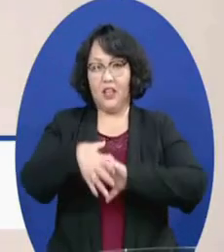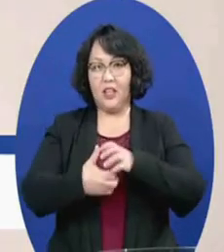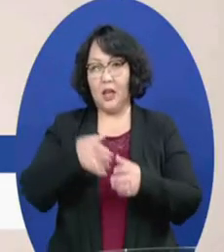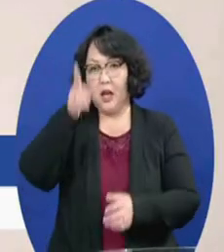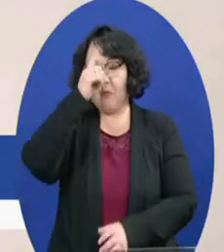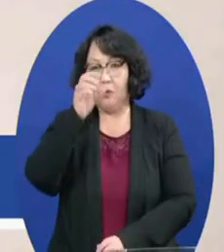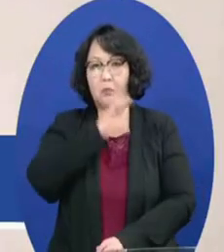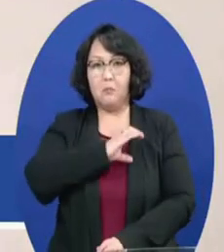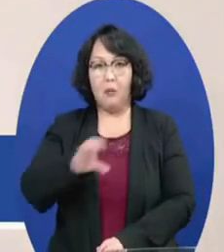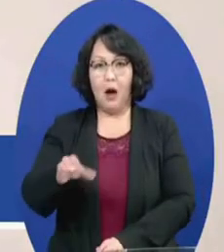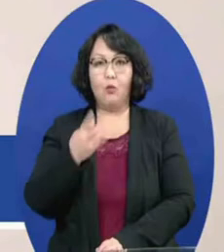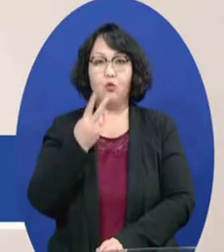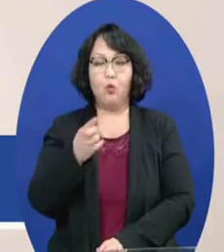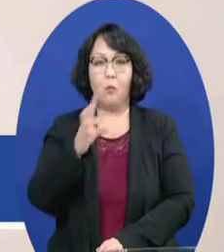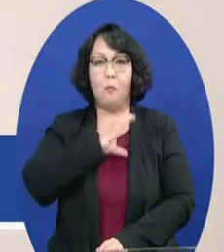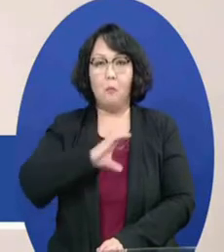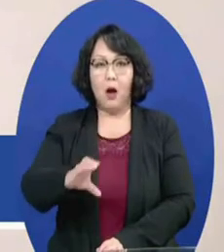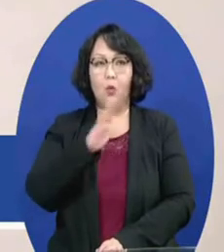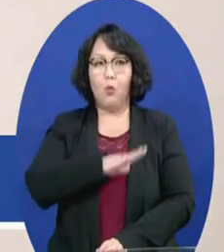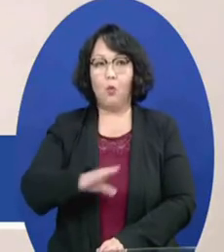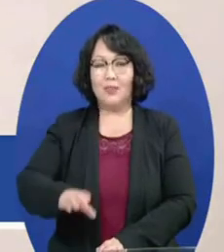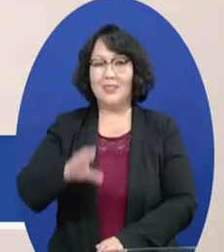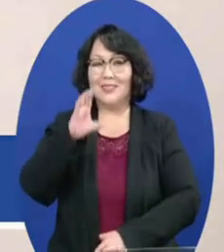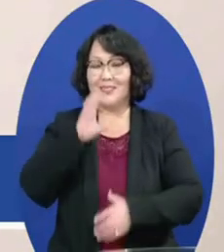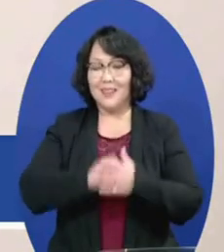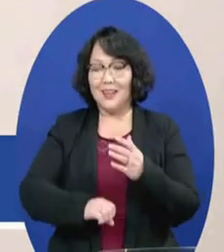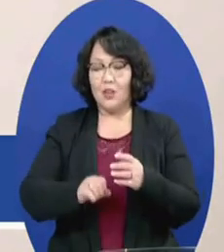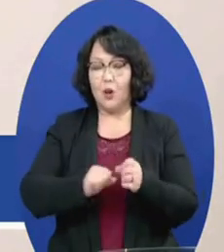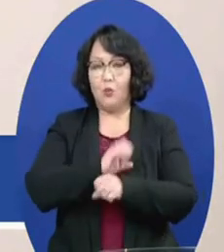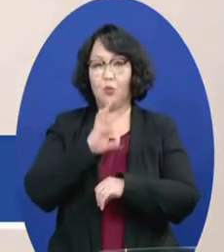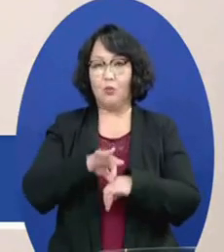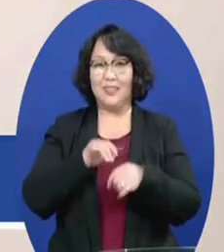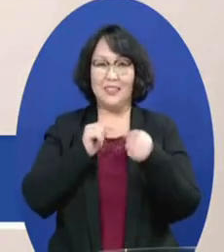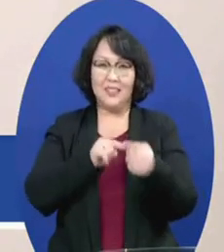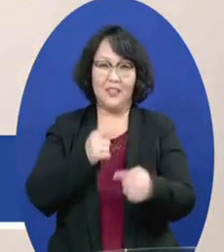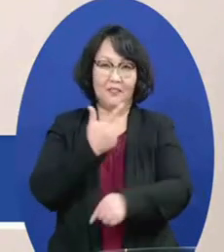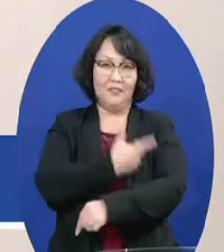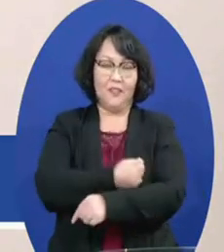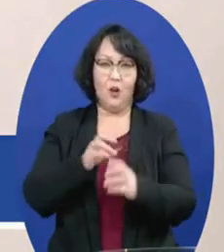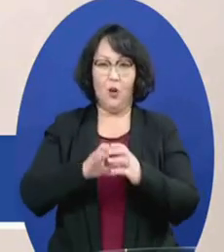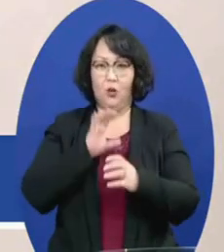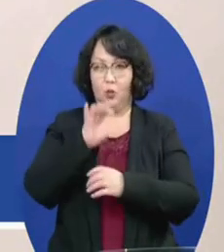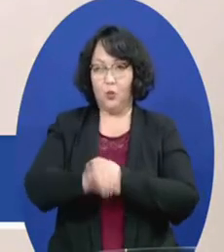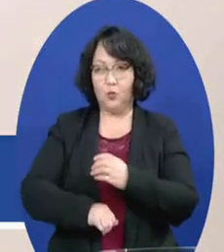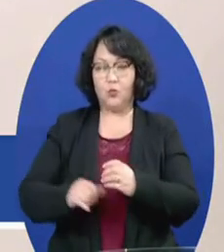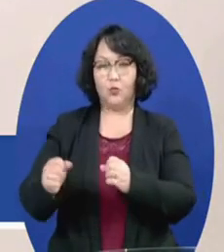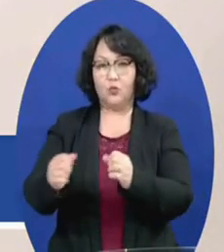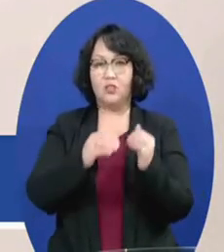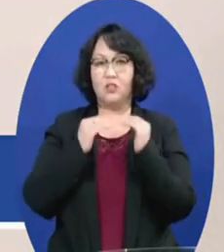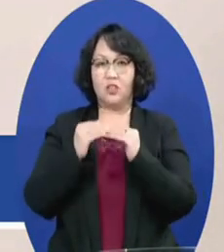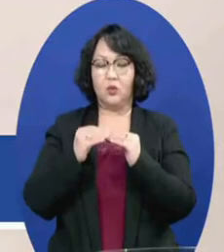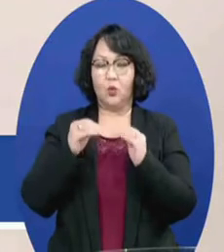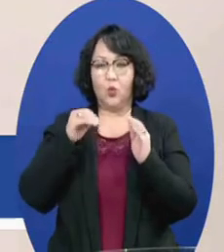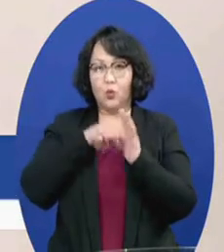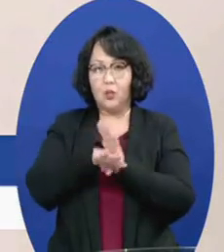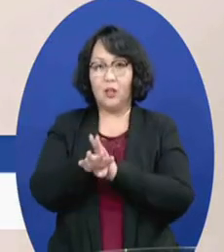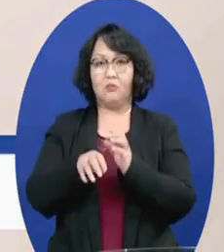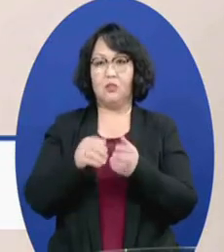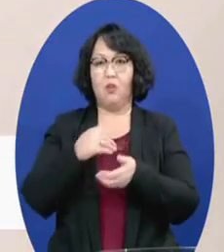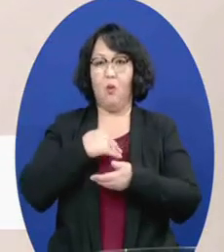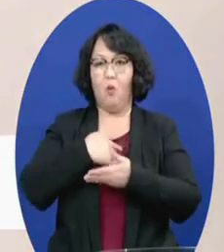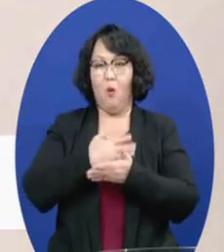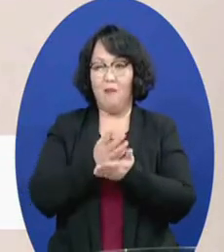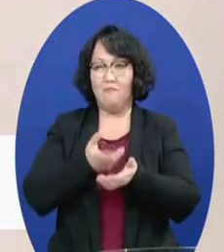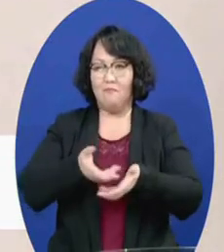Дэлхийн эрүүл мэндийн байгууллага нэгдсэн үндэстний байгууллагын хүүхдийн сангийн хамт олон цар тахлын эсрэг вакцины жуултыг дэлхийн улс орнуудад тэгш хүртээмжтэй хүргэх зорилго бүхий